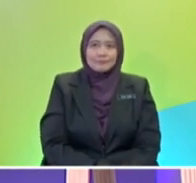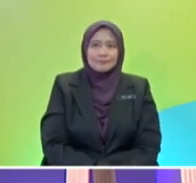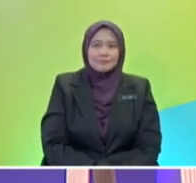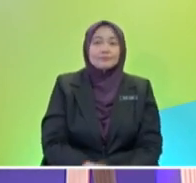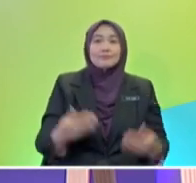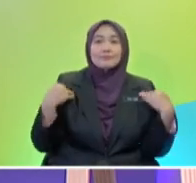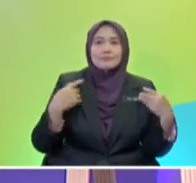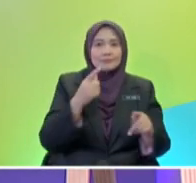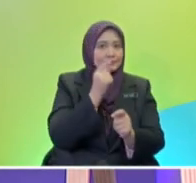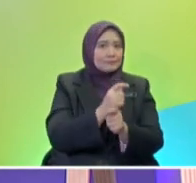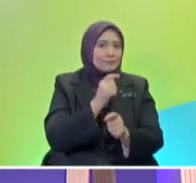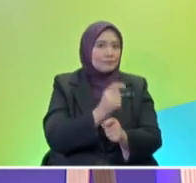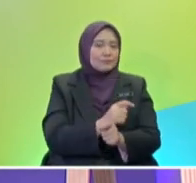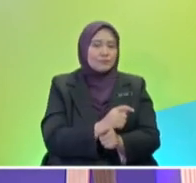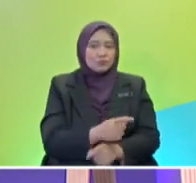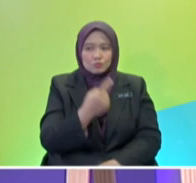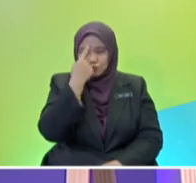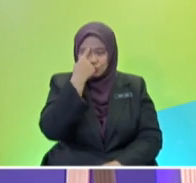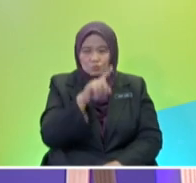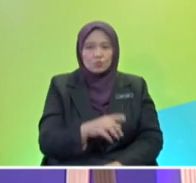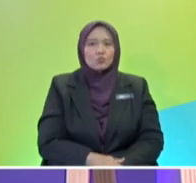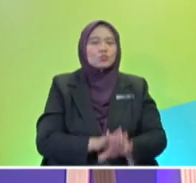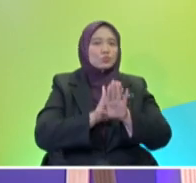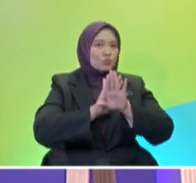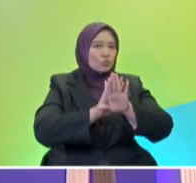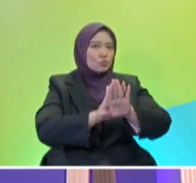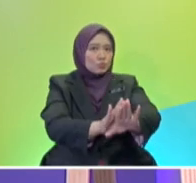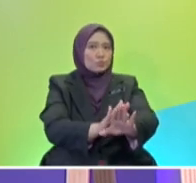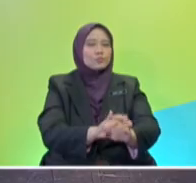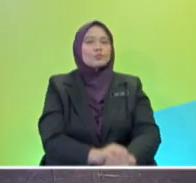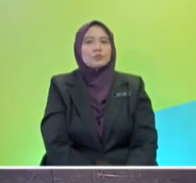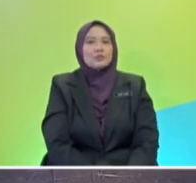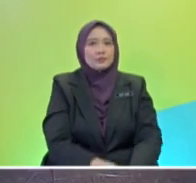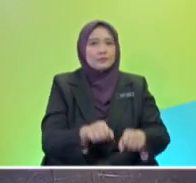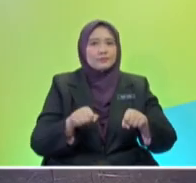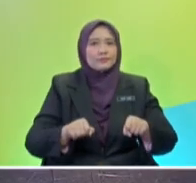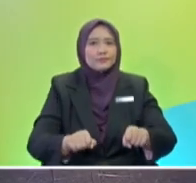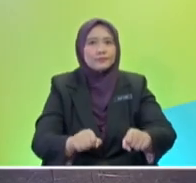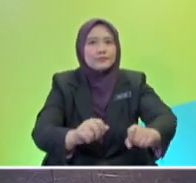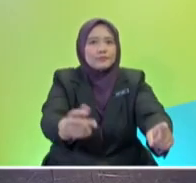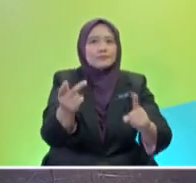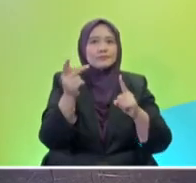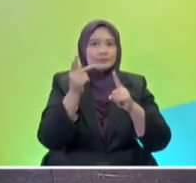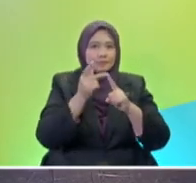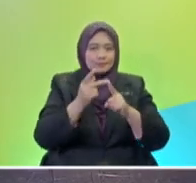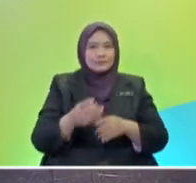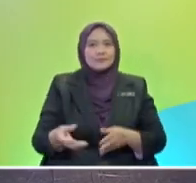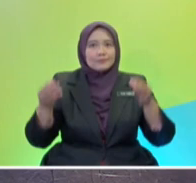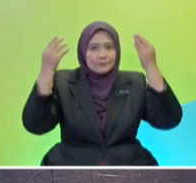untuk menolak troli ke arah saya sekarang sudah banyak